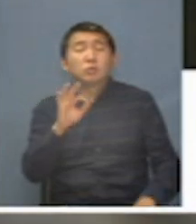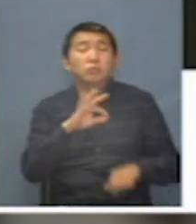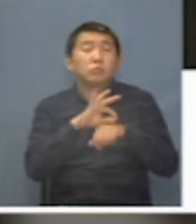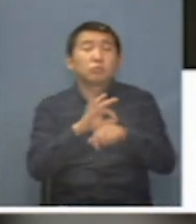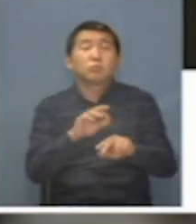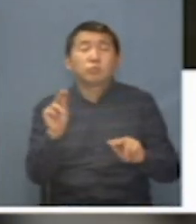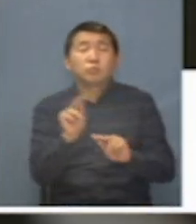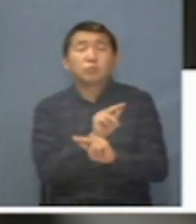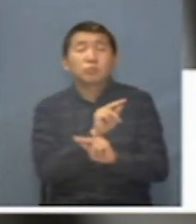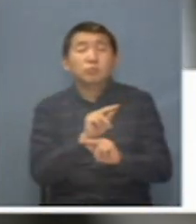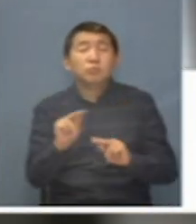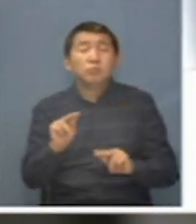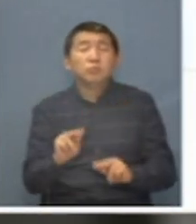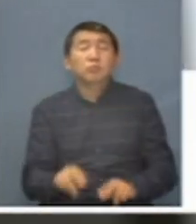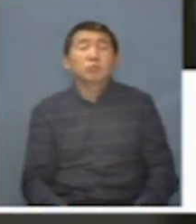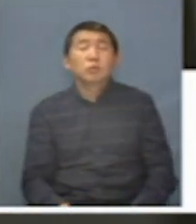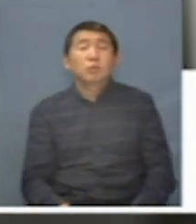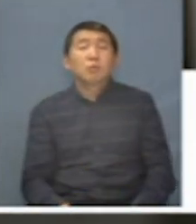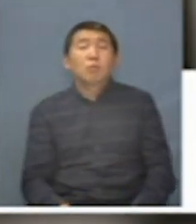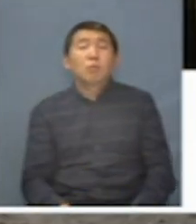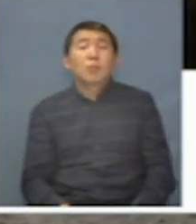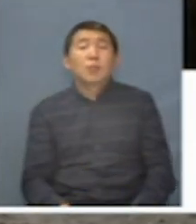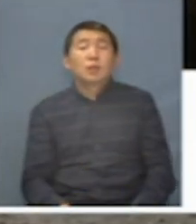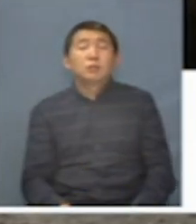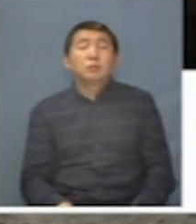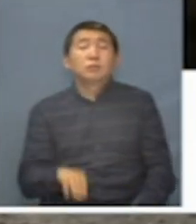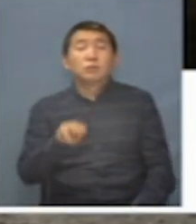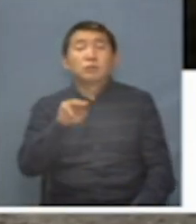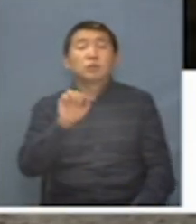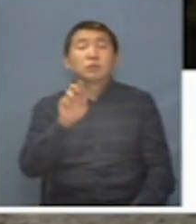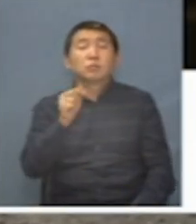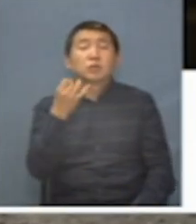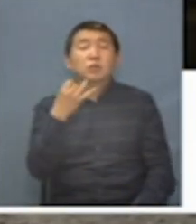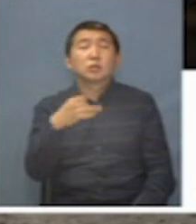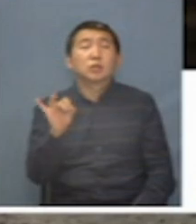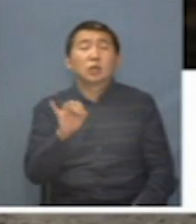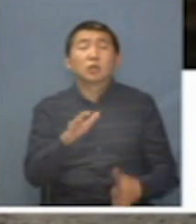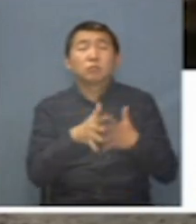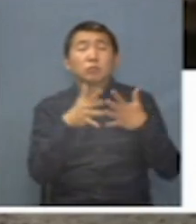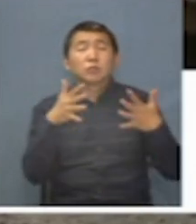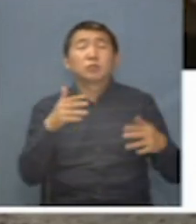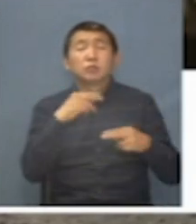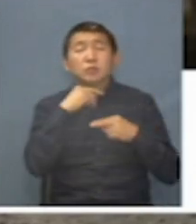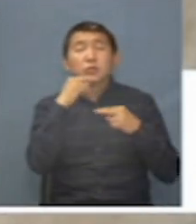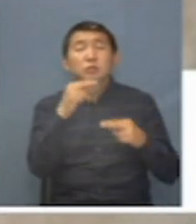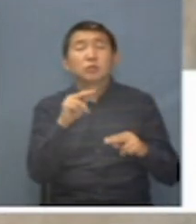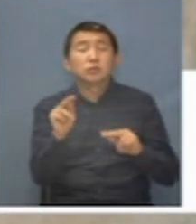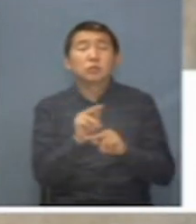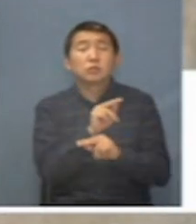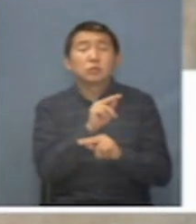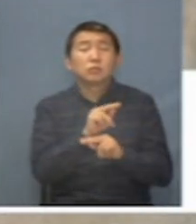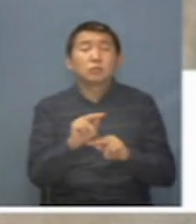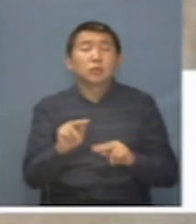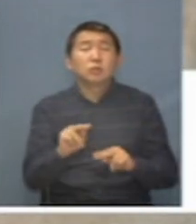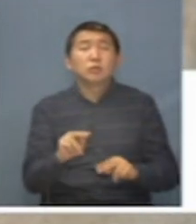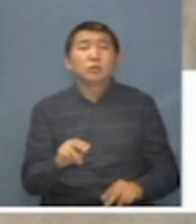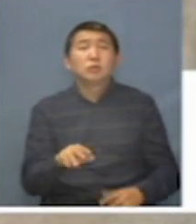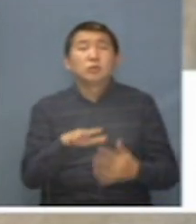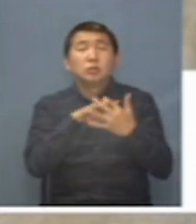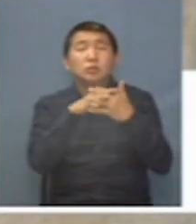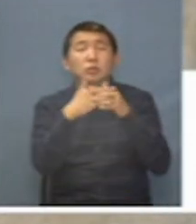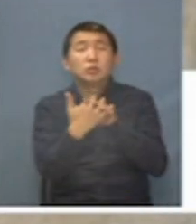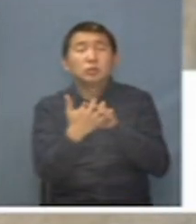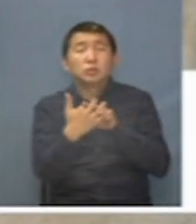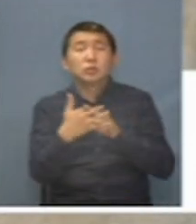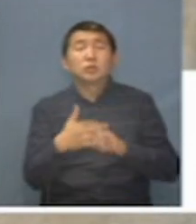ремонт и реконструкцию дорожного полотна. В Тарбагатайском районе большое внимание уделили ремонту подъездных путей к селам